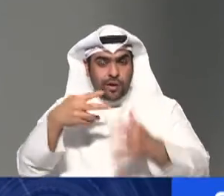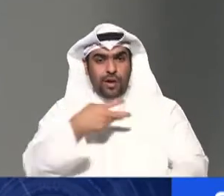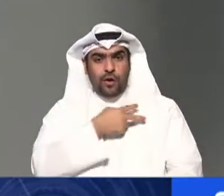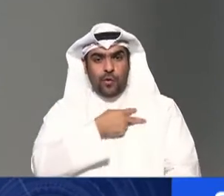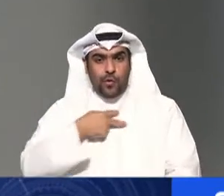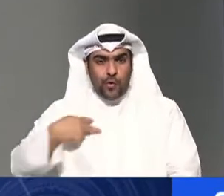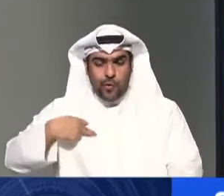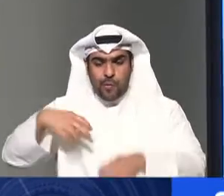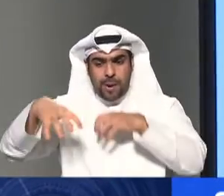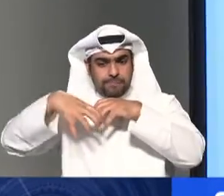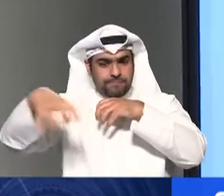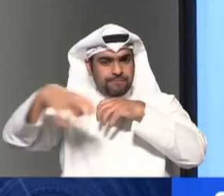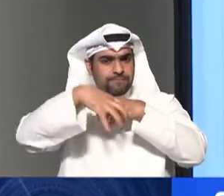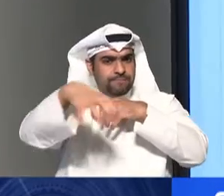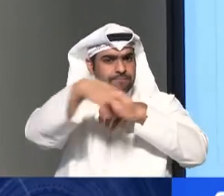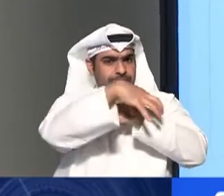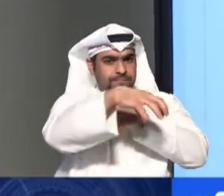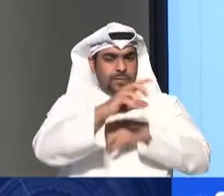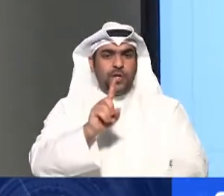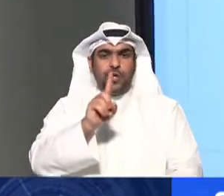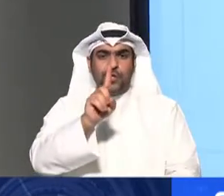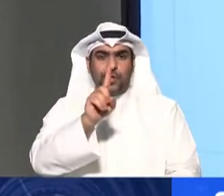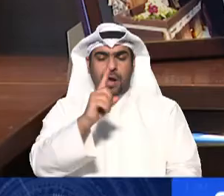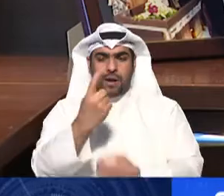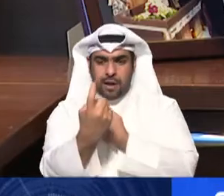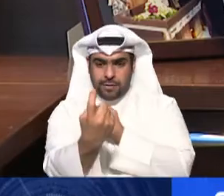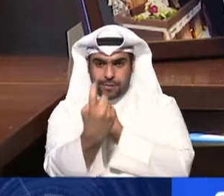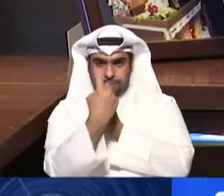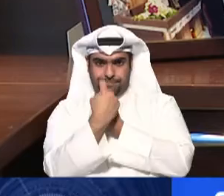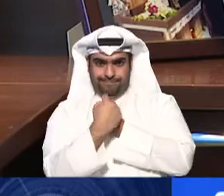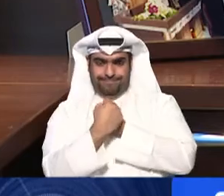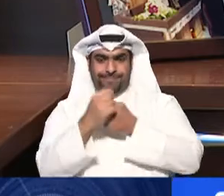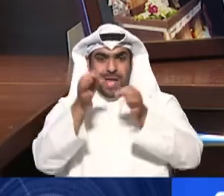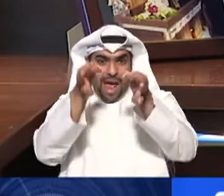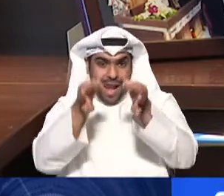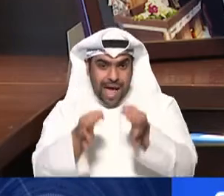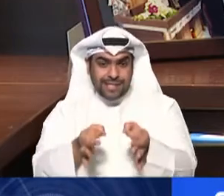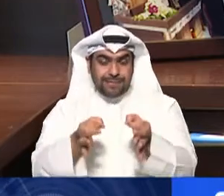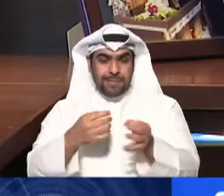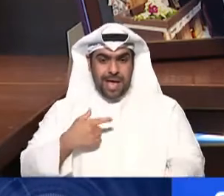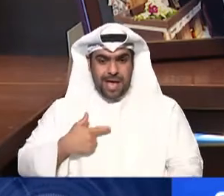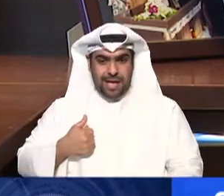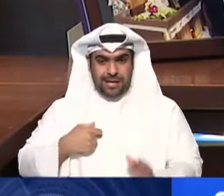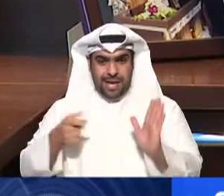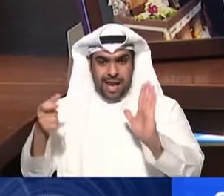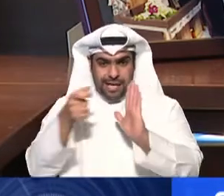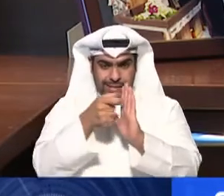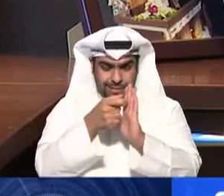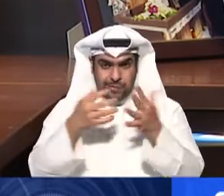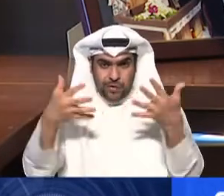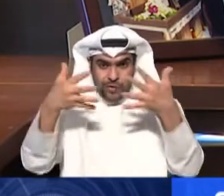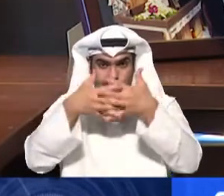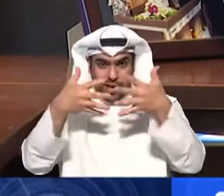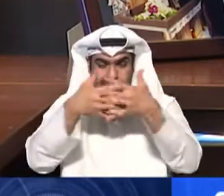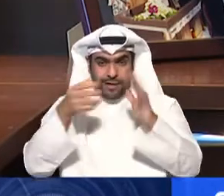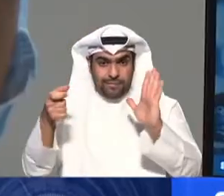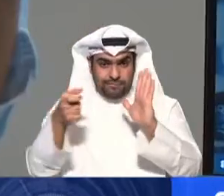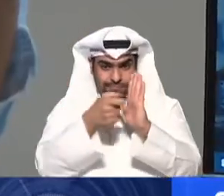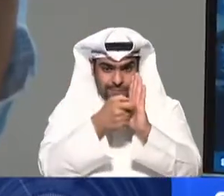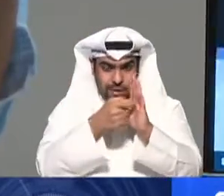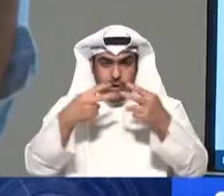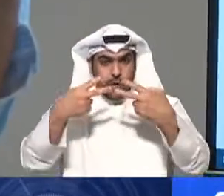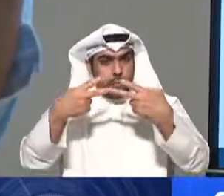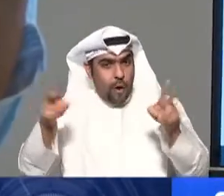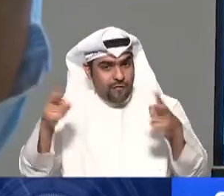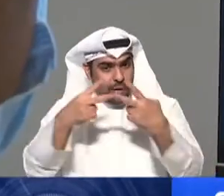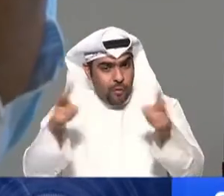يعني احنا نطلب من جميع جهات الدولة تدش على هالنظام وتسجل فيه، ويتيح لها طبعا ان تاخذ الموافقات البيئية عن طريق النظام.